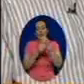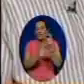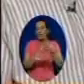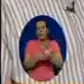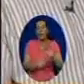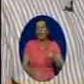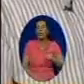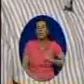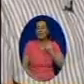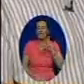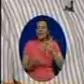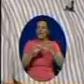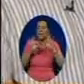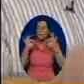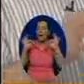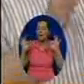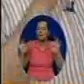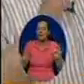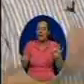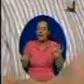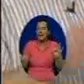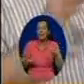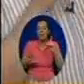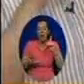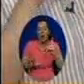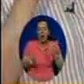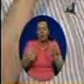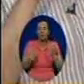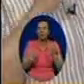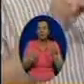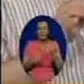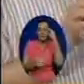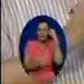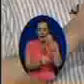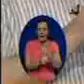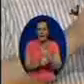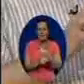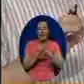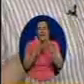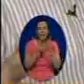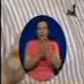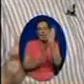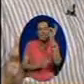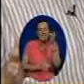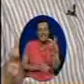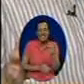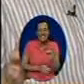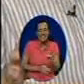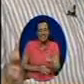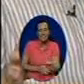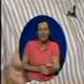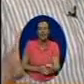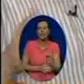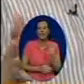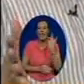אישית. ואז שמתחילים להפעיל בצורה מאוד דווקנית ומאוד נחרצת את כל סעיפי הסעיפים של התביעות של